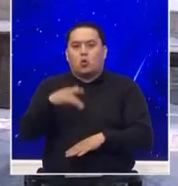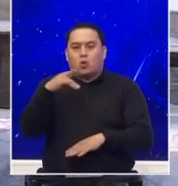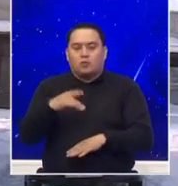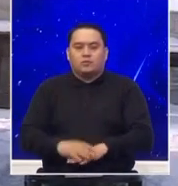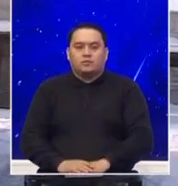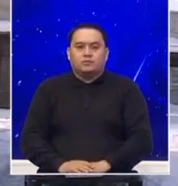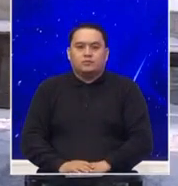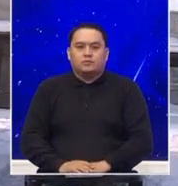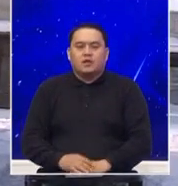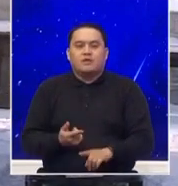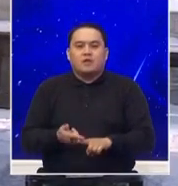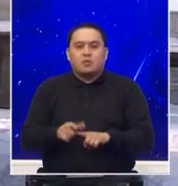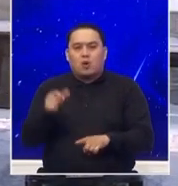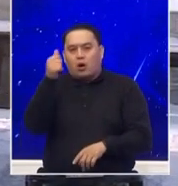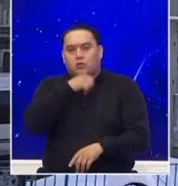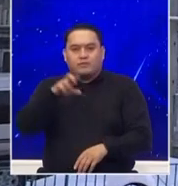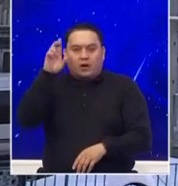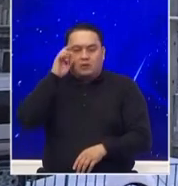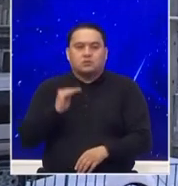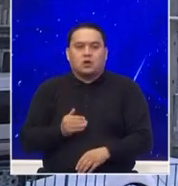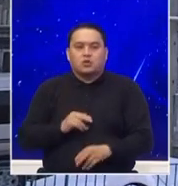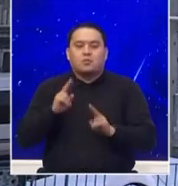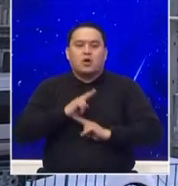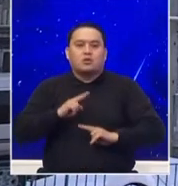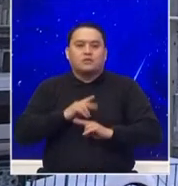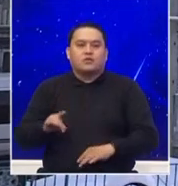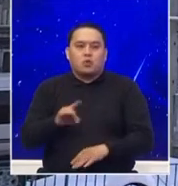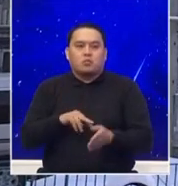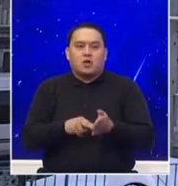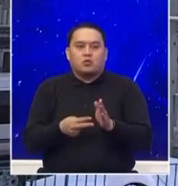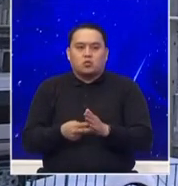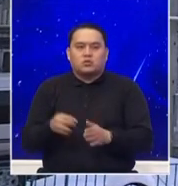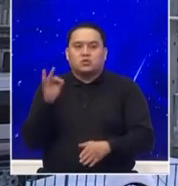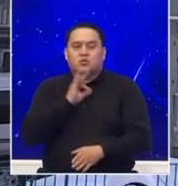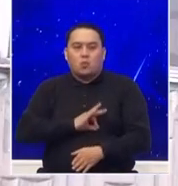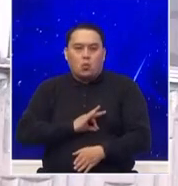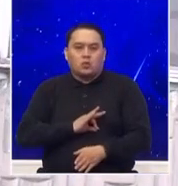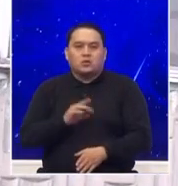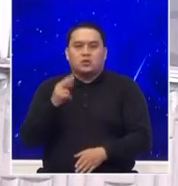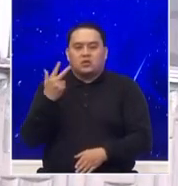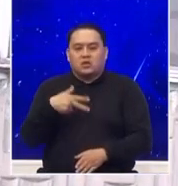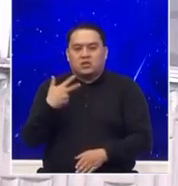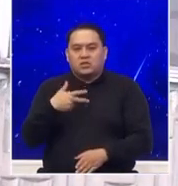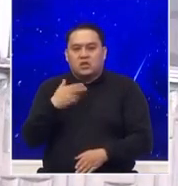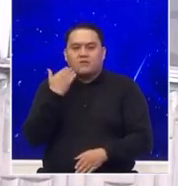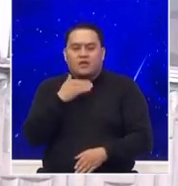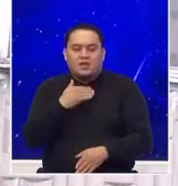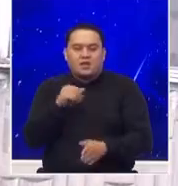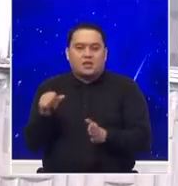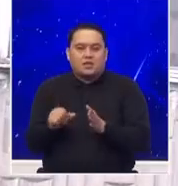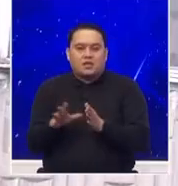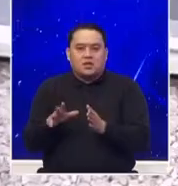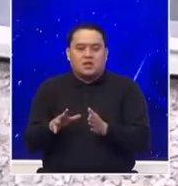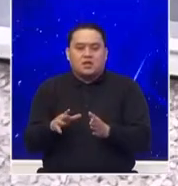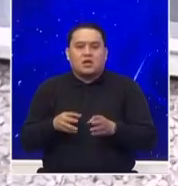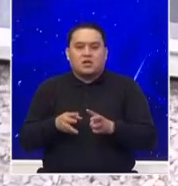многоквартирных жилых домов. В этом году в рамках государственно-частного партнерства в регионе планируют ввести в эксплуатацию еще 30 эффективных и